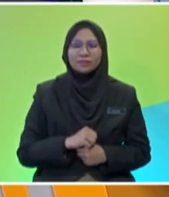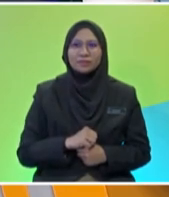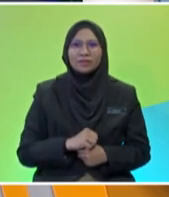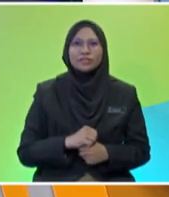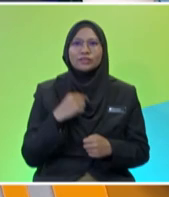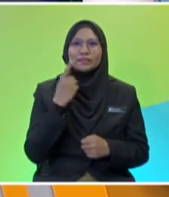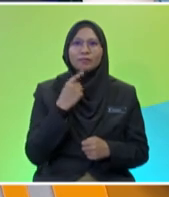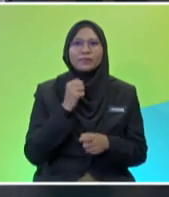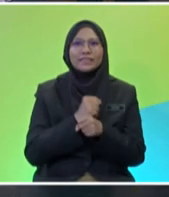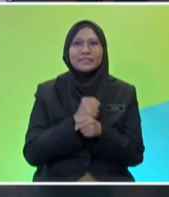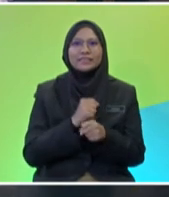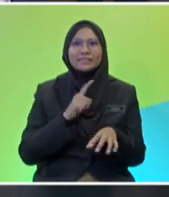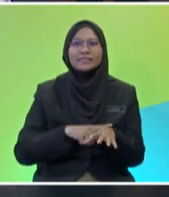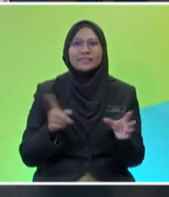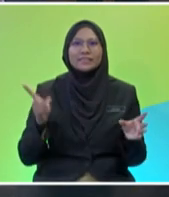terbaik